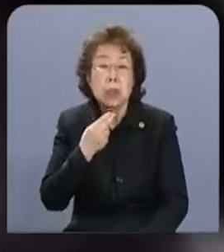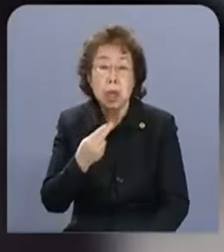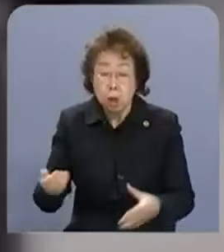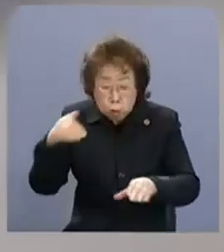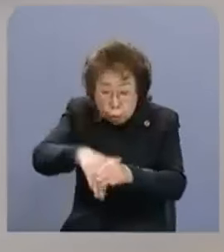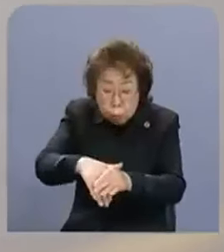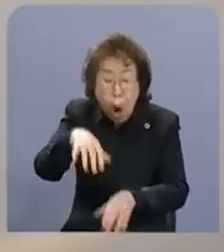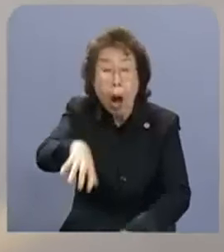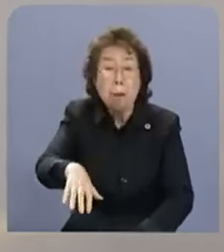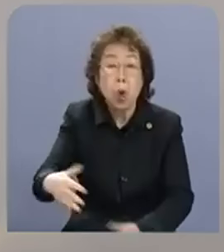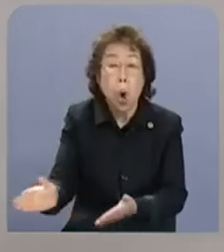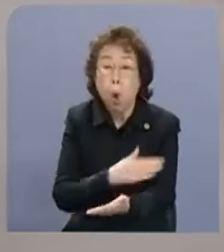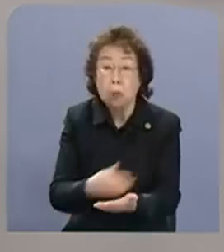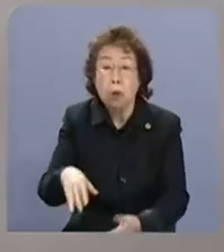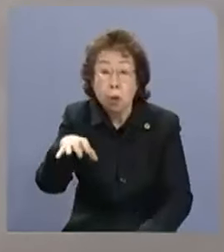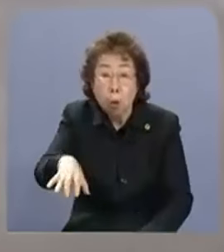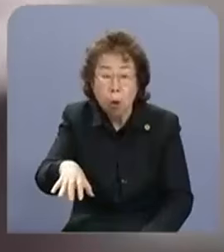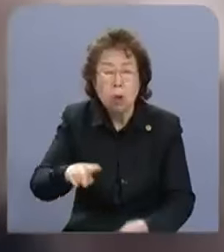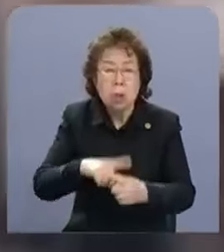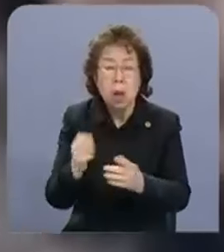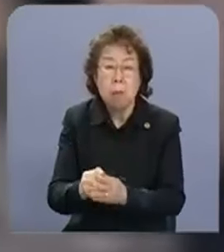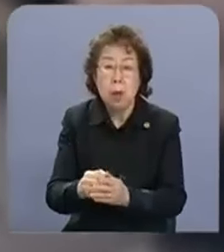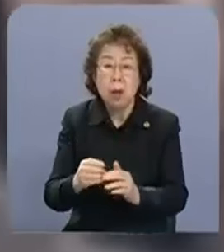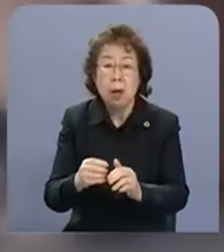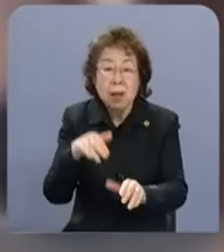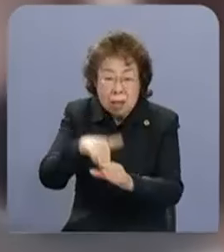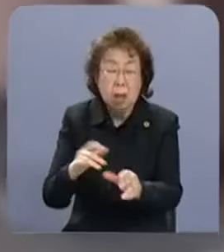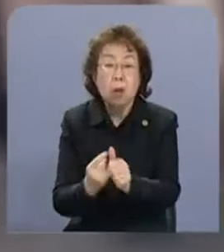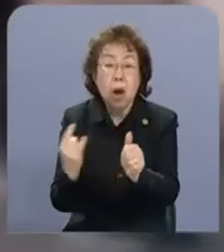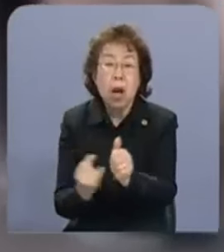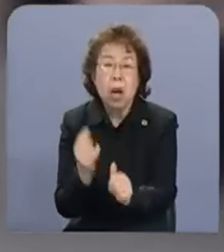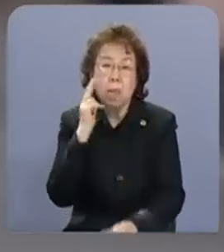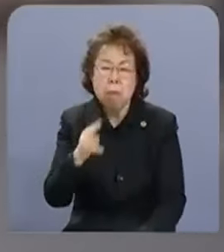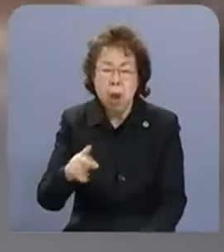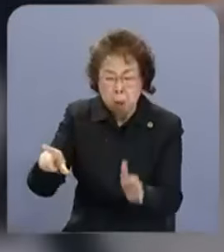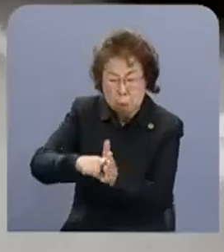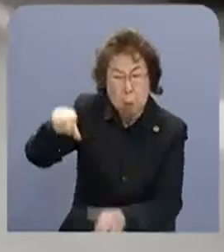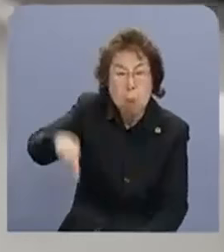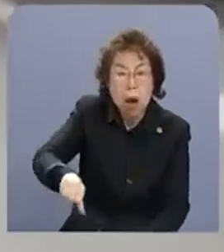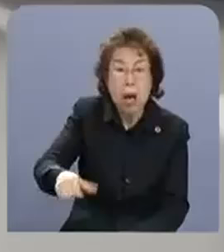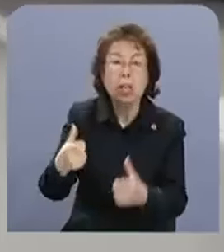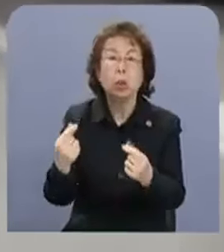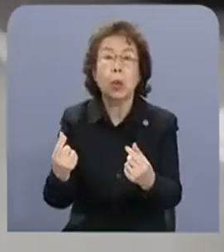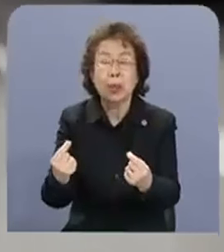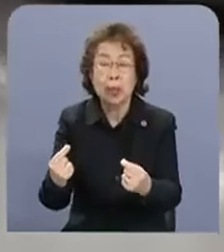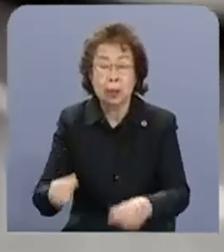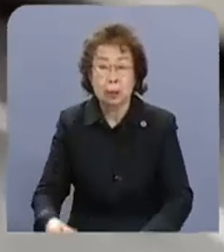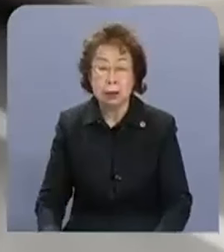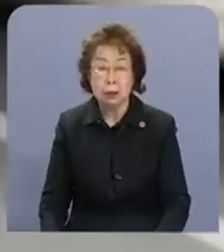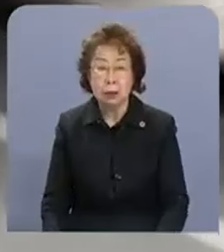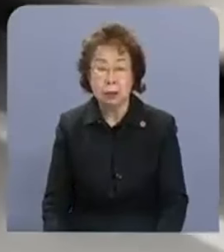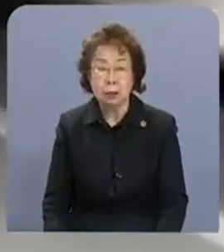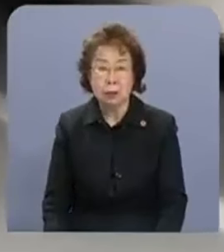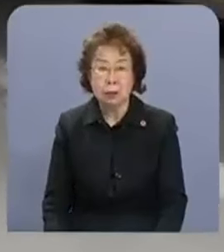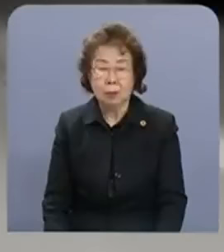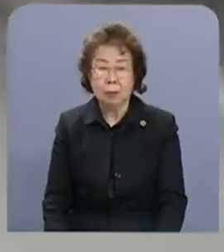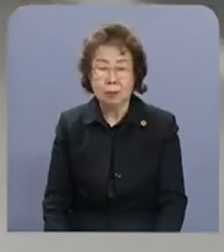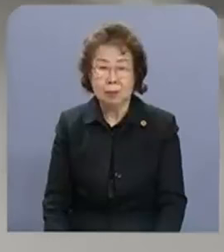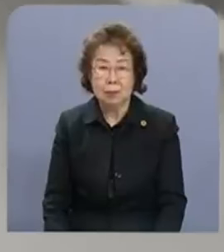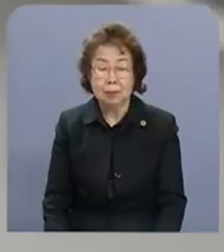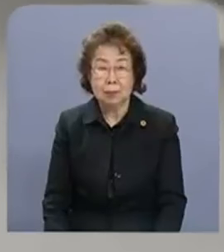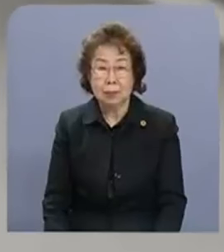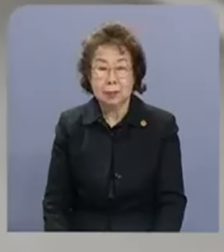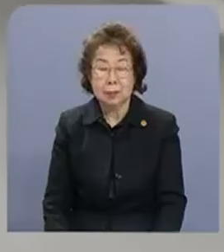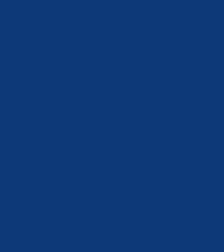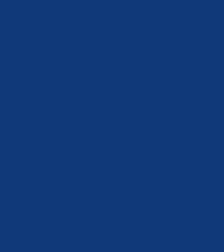없는 황당한 투표 시스템으로 선관위가 선거 불신을 자초하고 있습니다. KBS 뉴스 최재훈입니다.